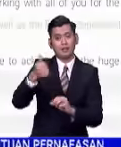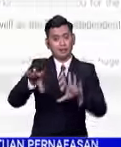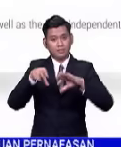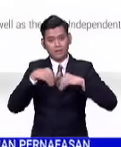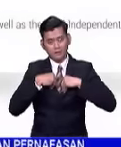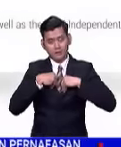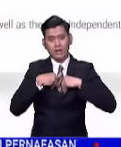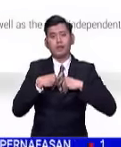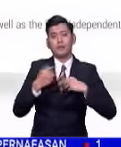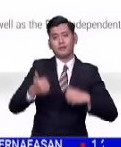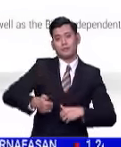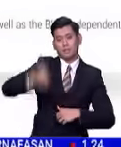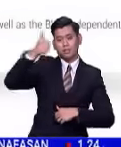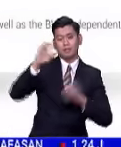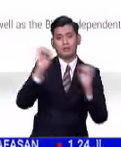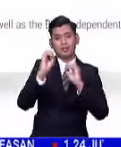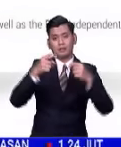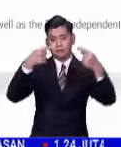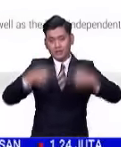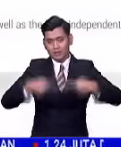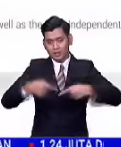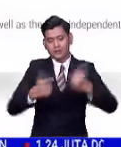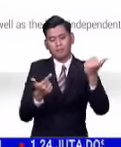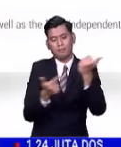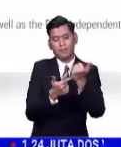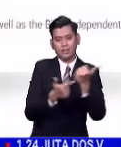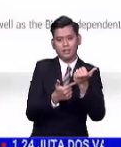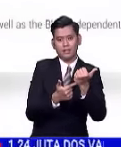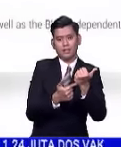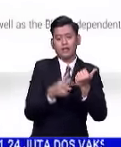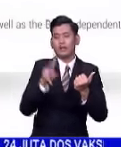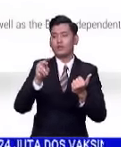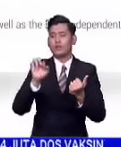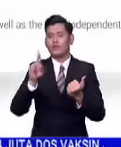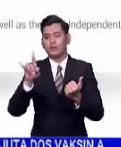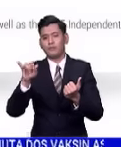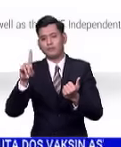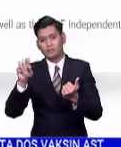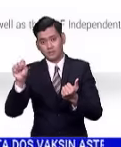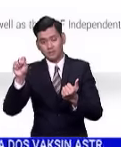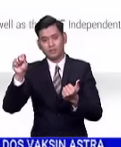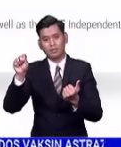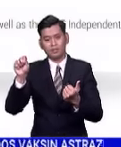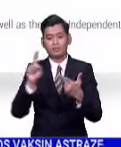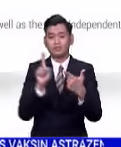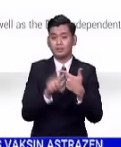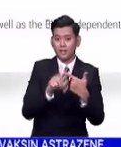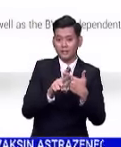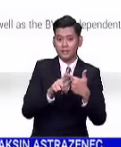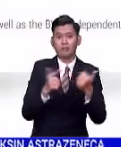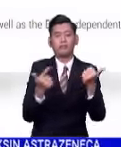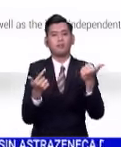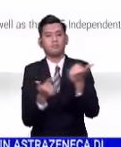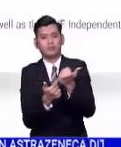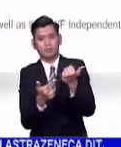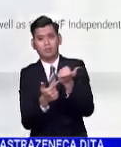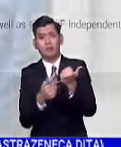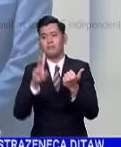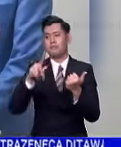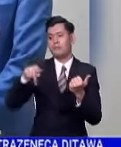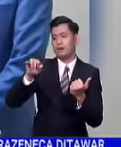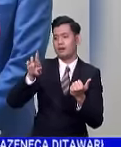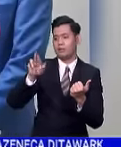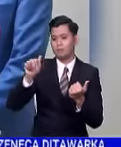menang tanpa bertanding adalah timbalan Presiden BWF Nyu Ying Pratama Liswa Trakul dan naik Presiden Badminton Para Paul